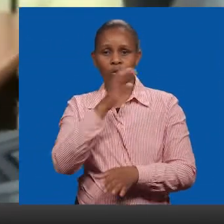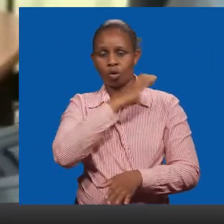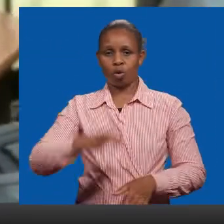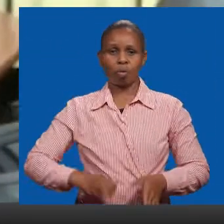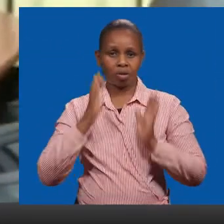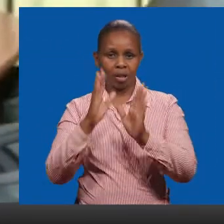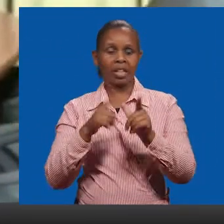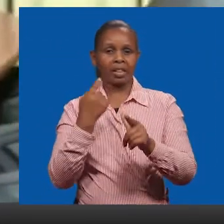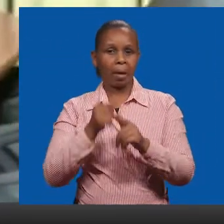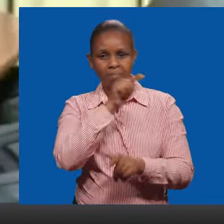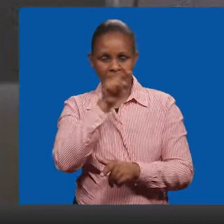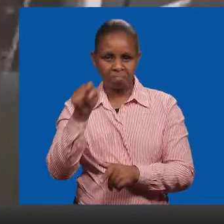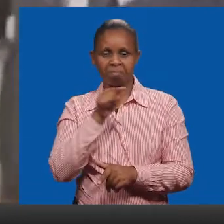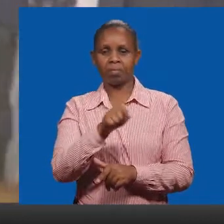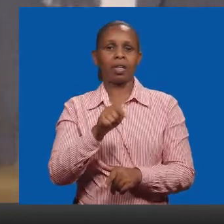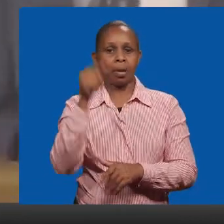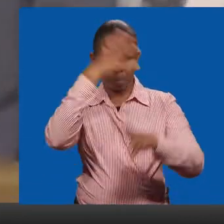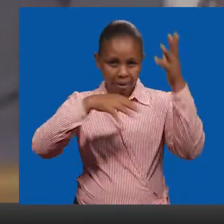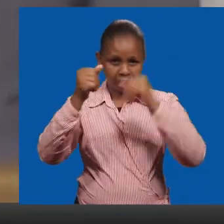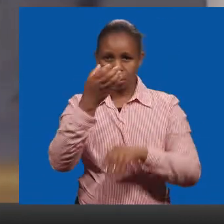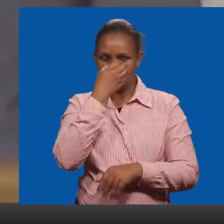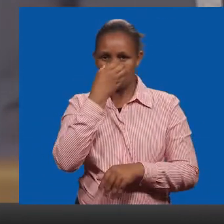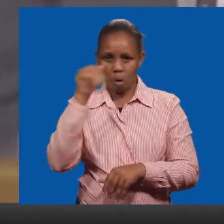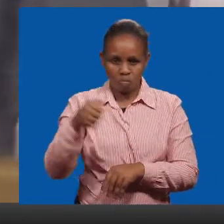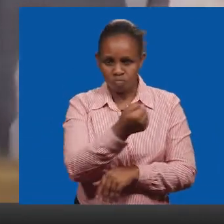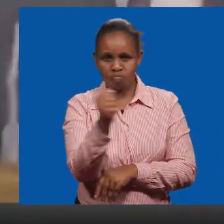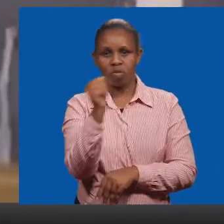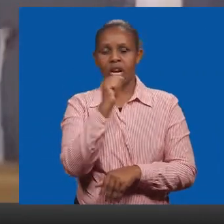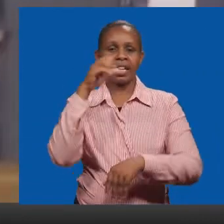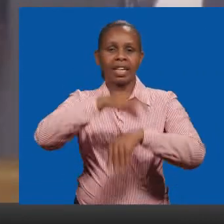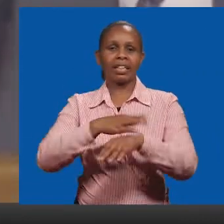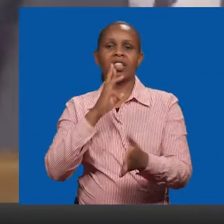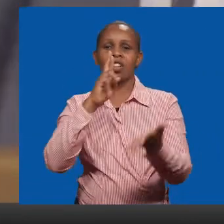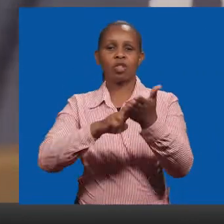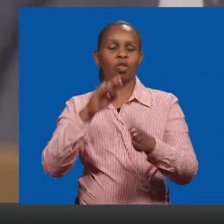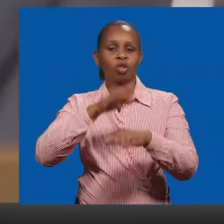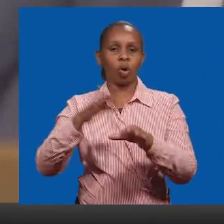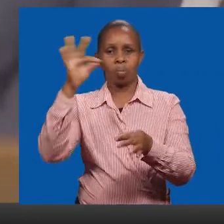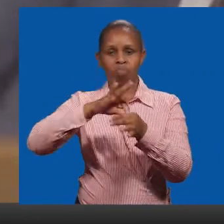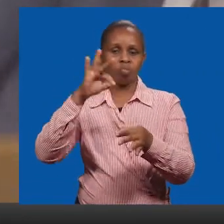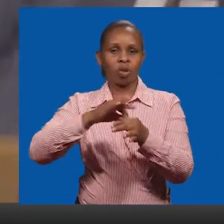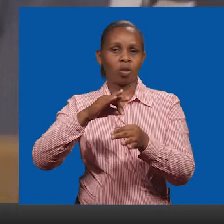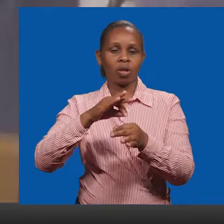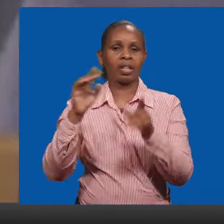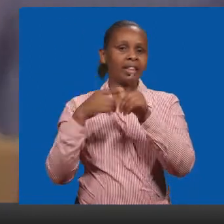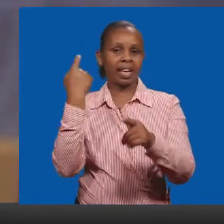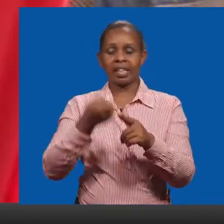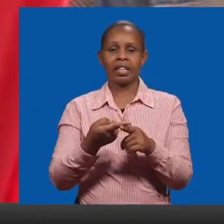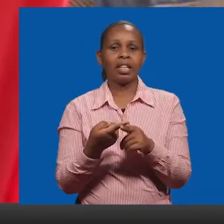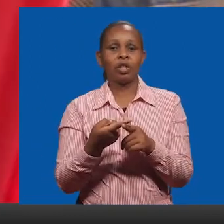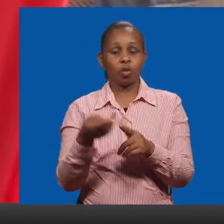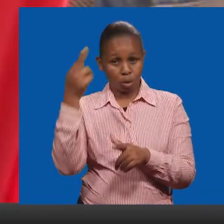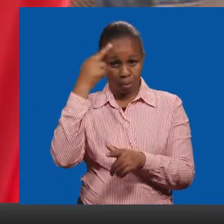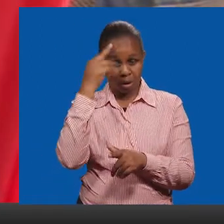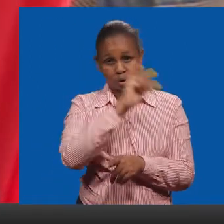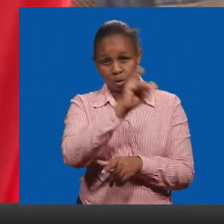hao, wakimlaumu Rais William Ruto kwa kucheza karata za uchaguzi wa mwaka 2027 ila sio kuwahudumia wa Kenya. And